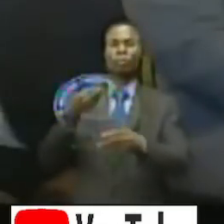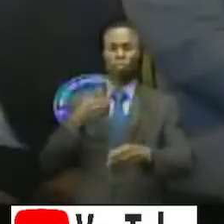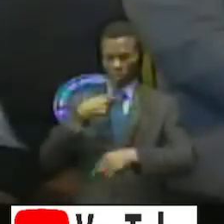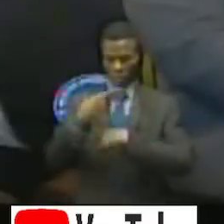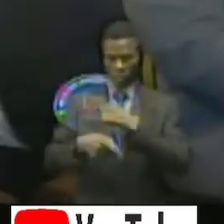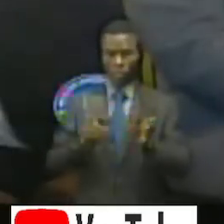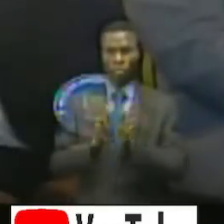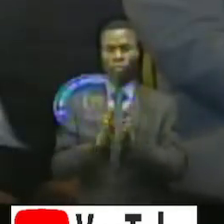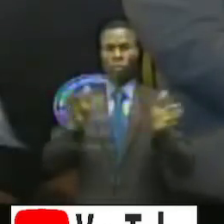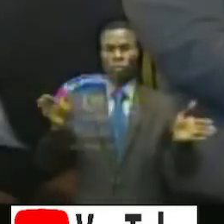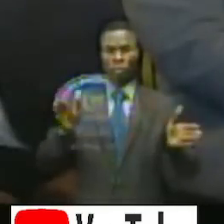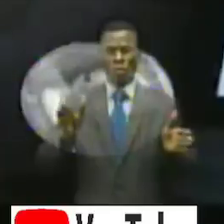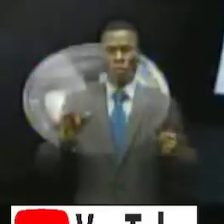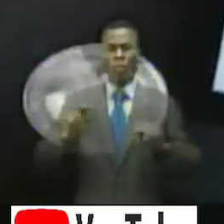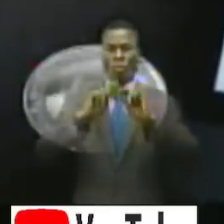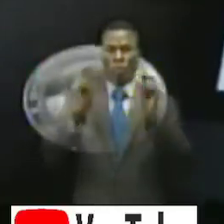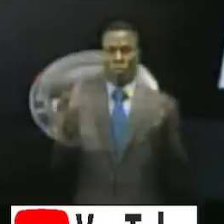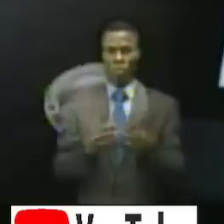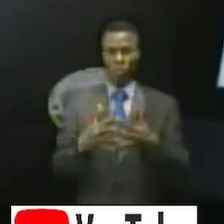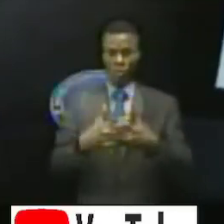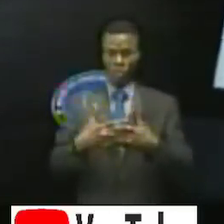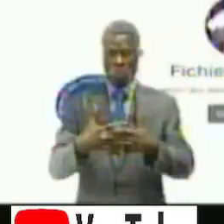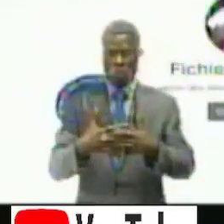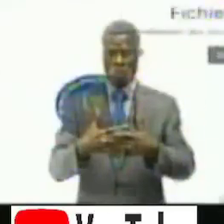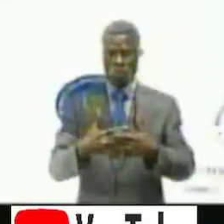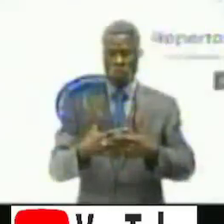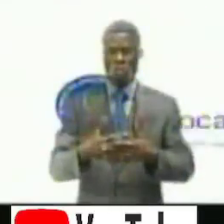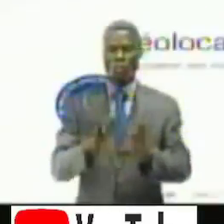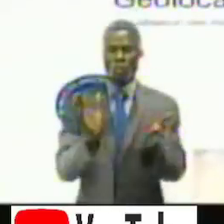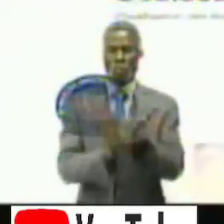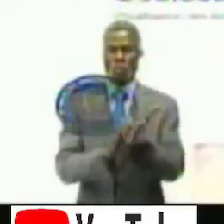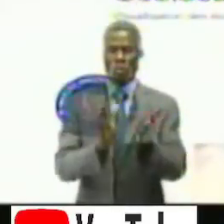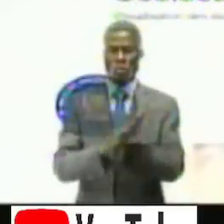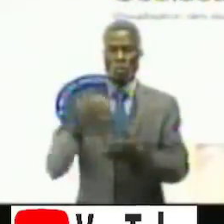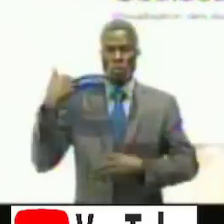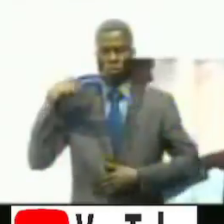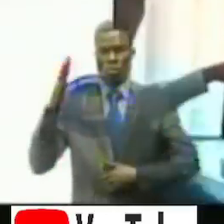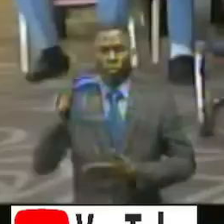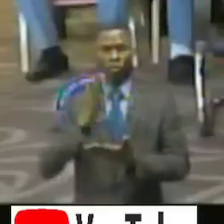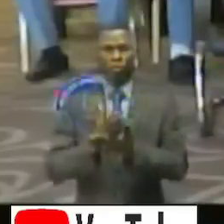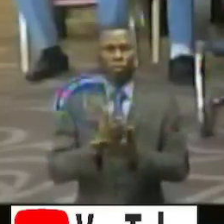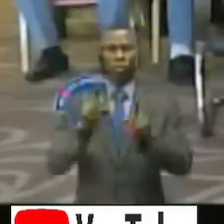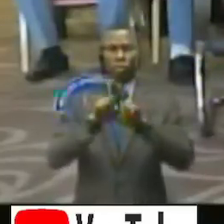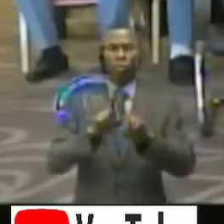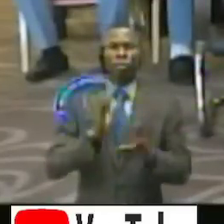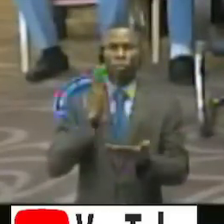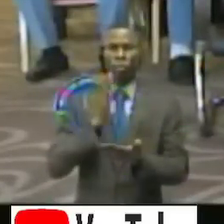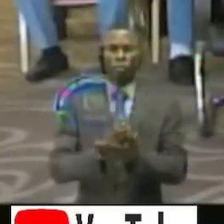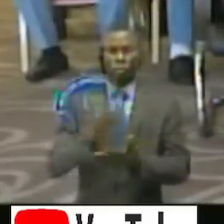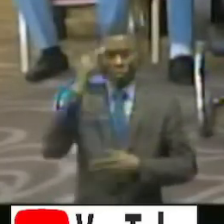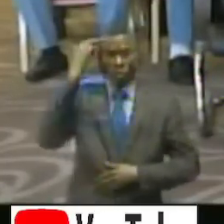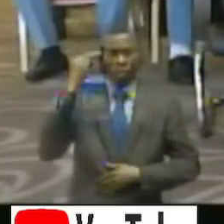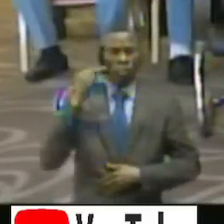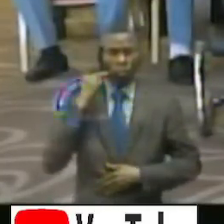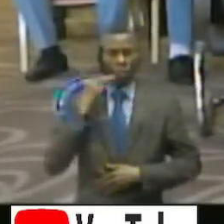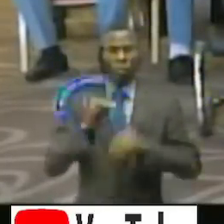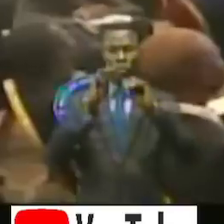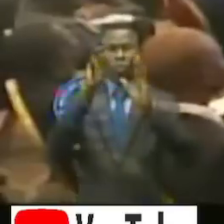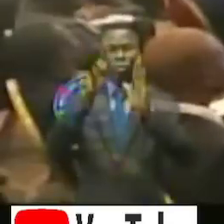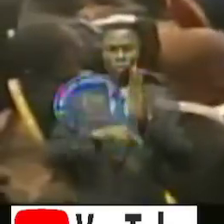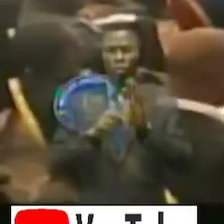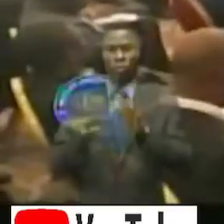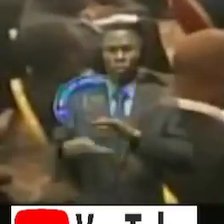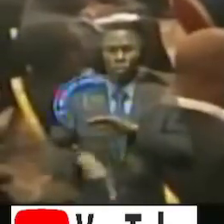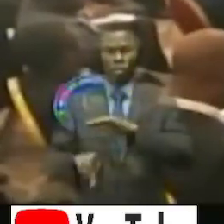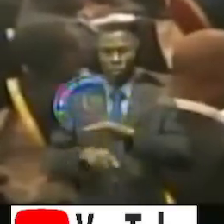lancement officiel de la plateforme de géolocalisation des établissements scolaires publics et privés, le ministre de l'enseignement primaire, secondaire